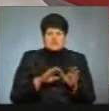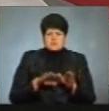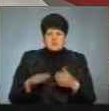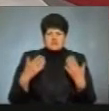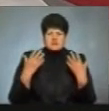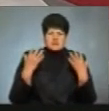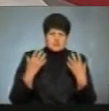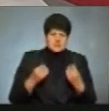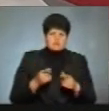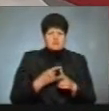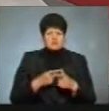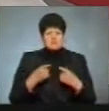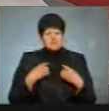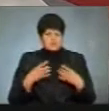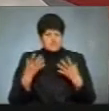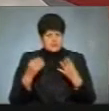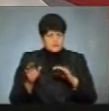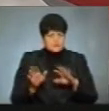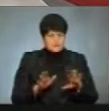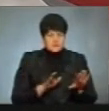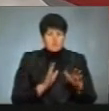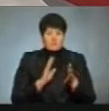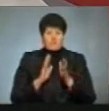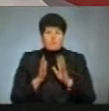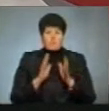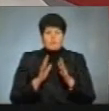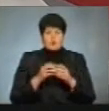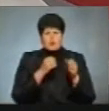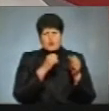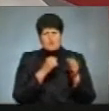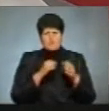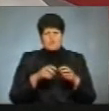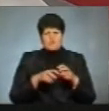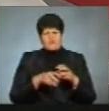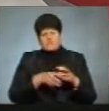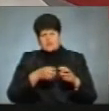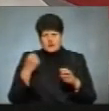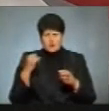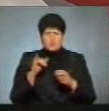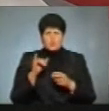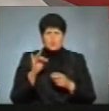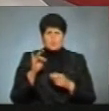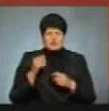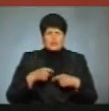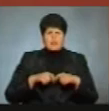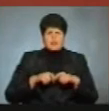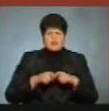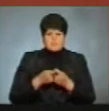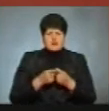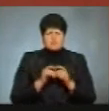після вихідних чи святкових днів, по парку виривають урни з бетону, ламають